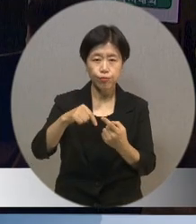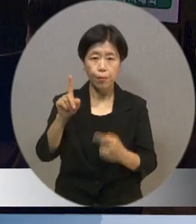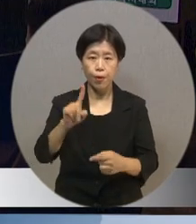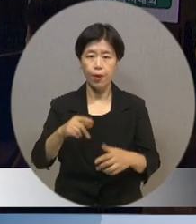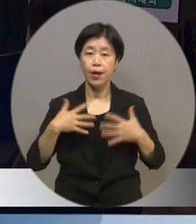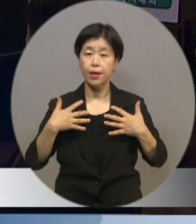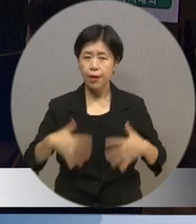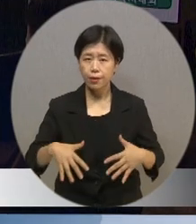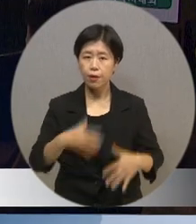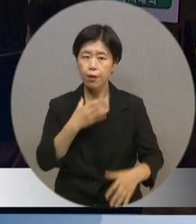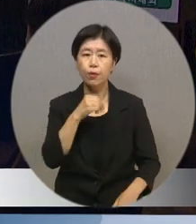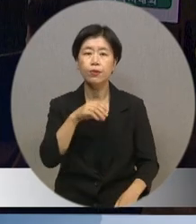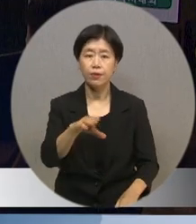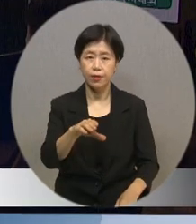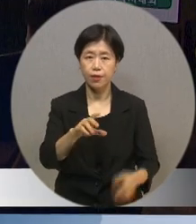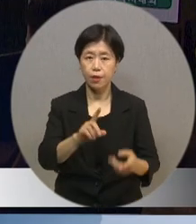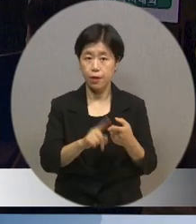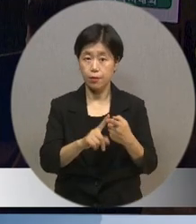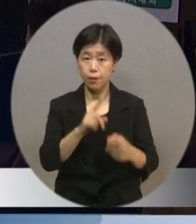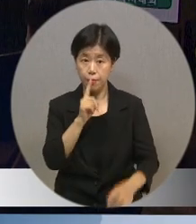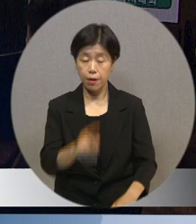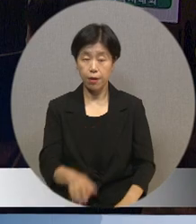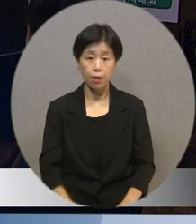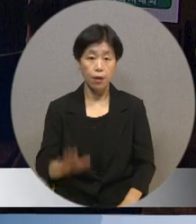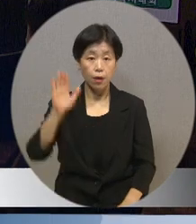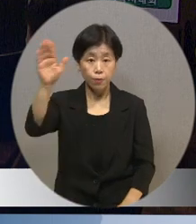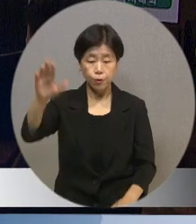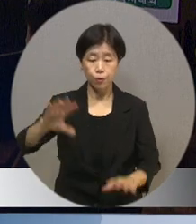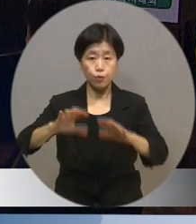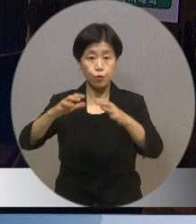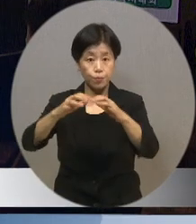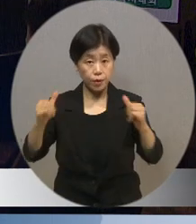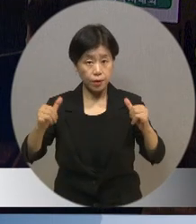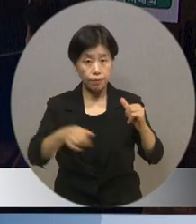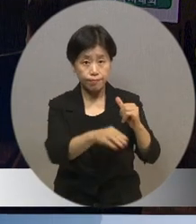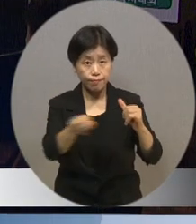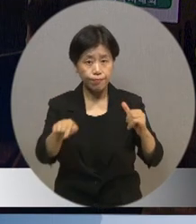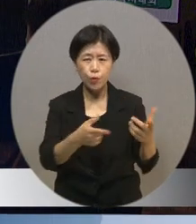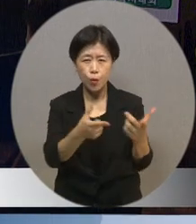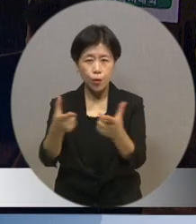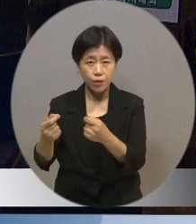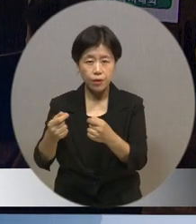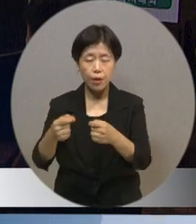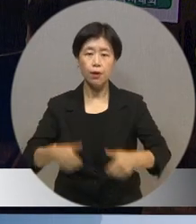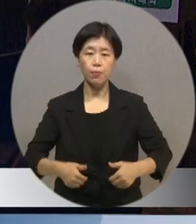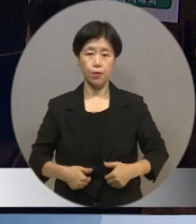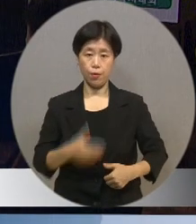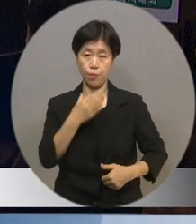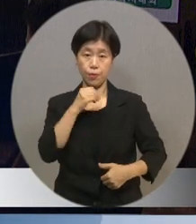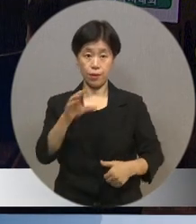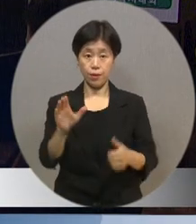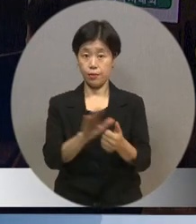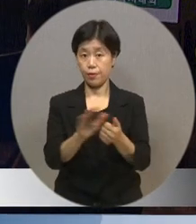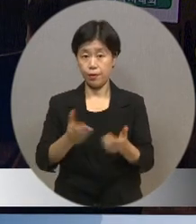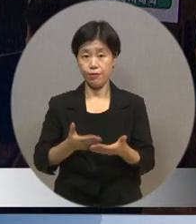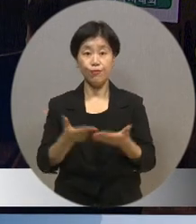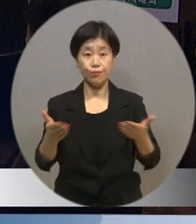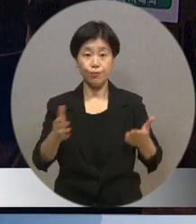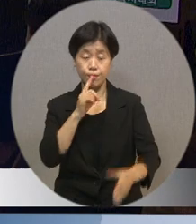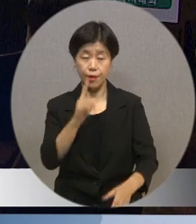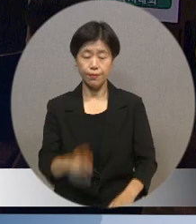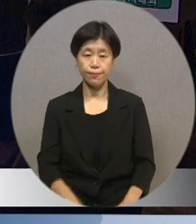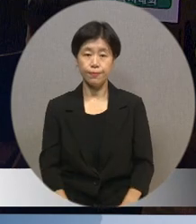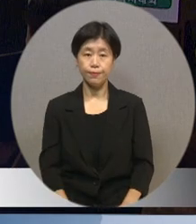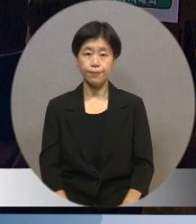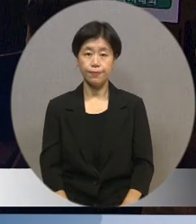약자 복지를 언급하며 앞으로도 국민이 필요로 하는 복지 서비스를 늘려나가겠다고 전했습니다. 정유정 기자입니다.